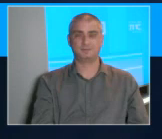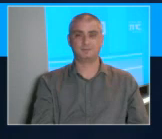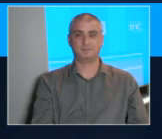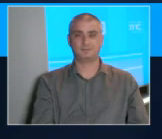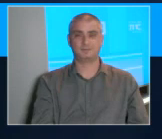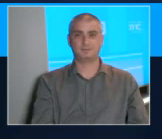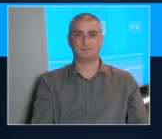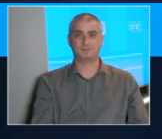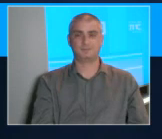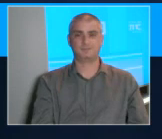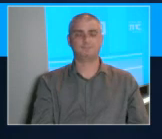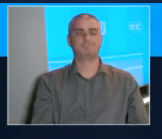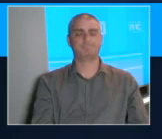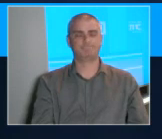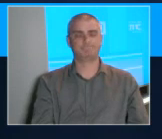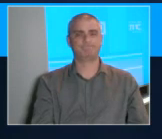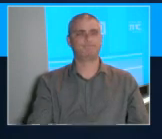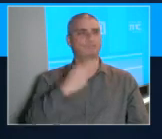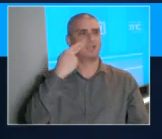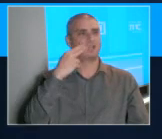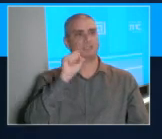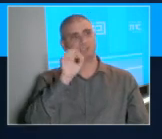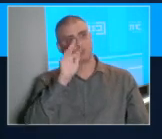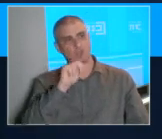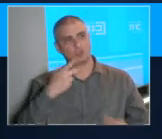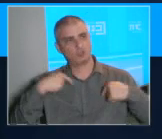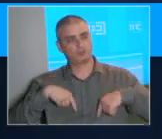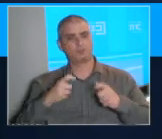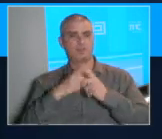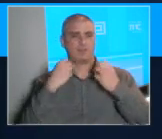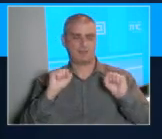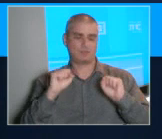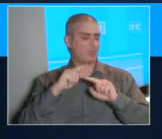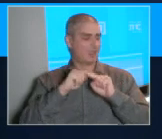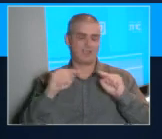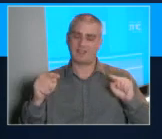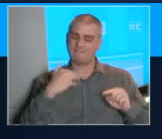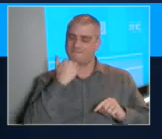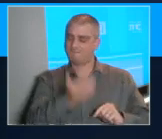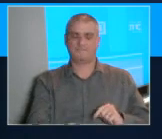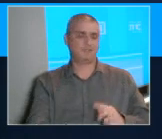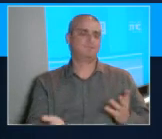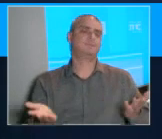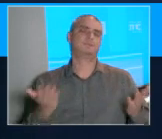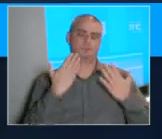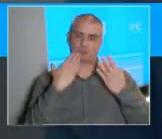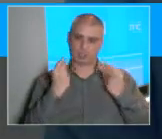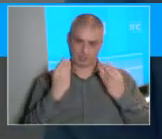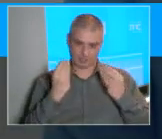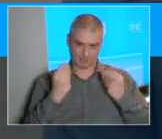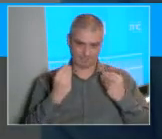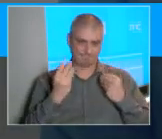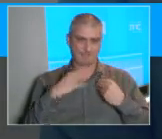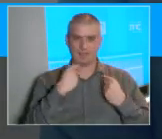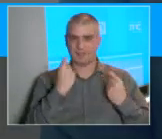איראן, הדר סטון, יושבת ראש המפלגה הדמוקרטית, הקו שלנו משובש, תודה רבה לך